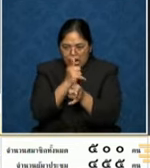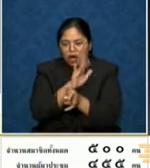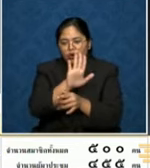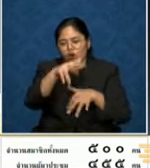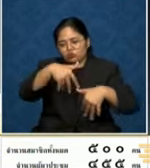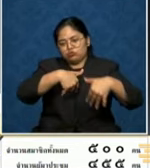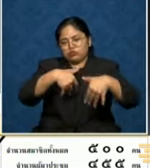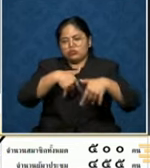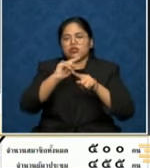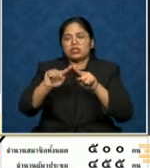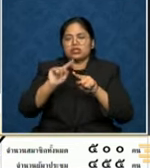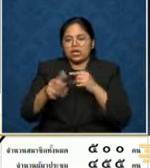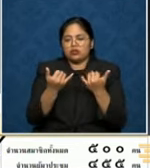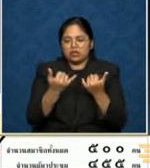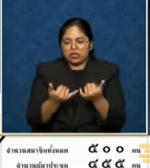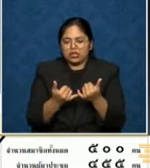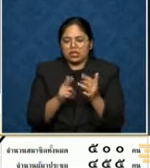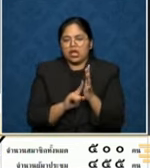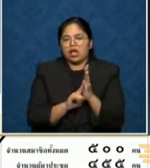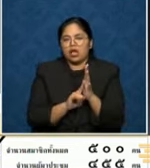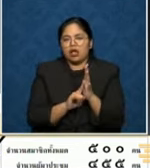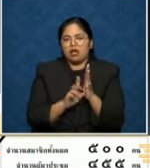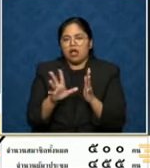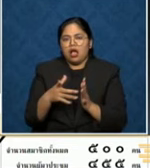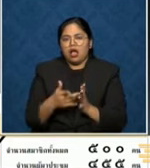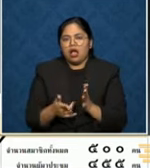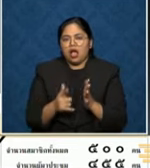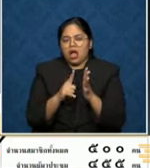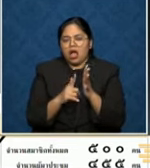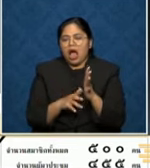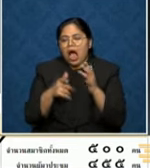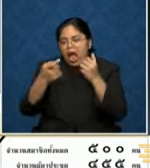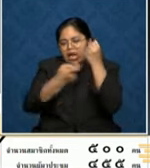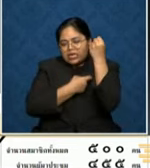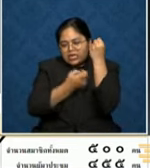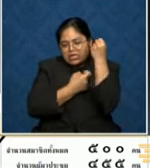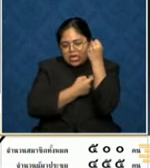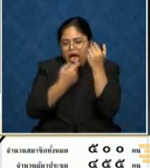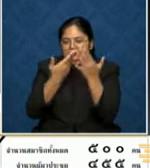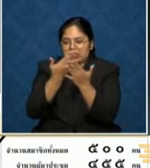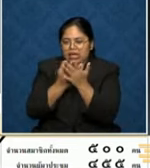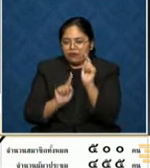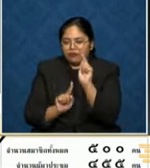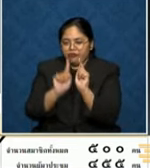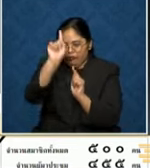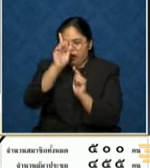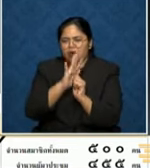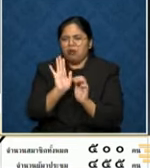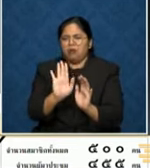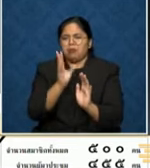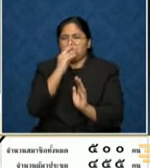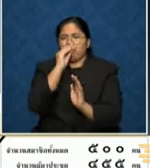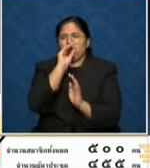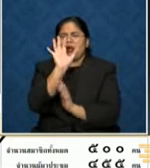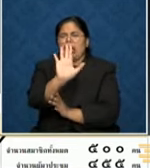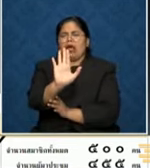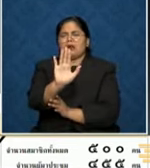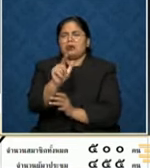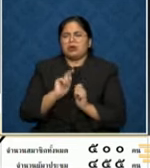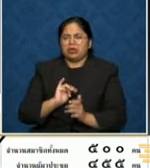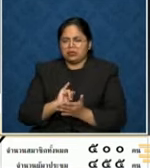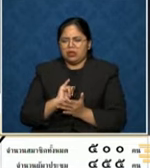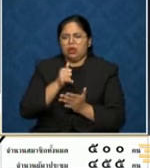ส่วนราคายางพาราทะลุ80บาทที่ฉันไม่อยากพูดเรื่องนี้เลยเดี๋ยวท่านรัฐมนตรีจะลุกขึ้นมาตอบอีกรอบนึงนะคะเดี๋ยวข